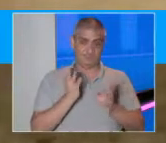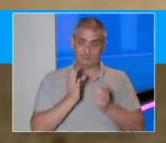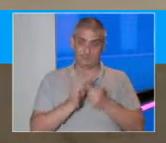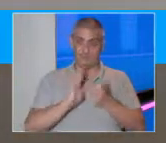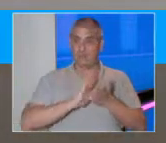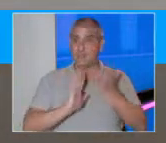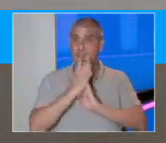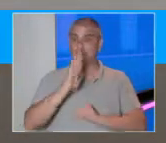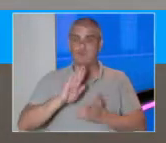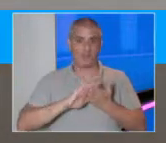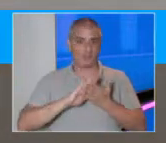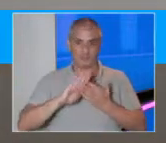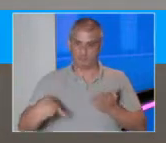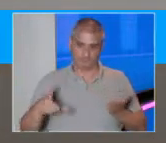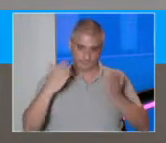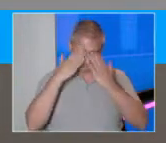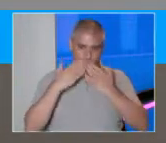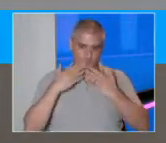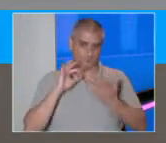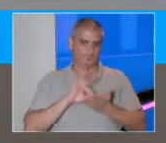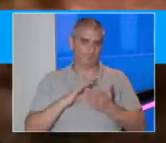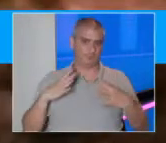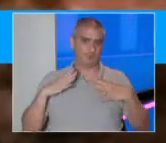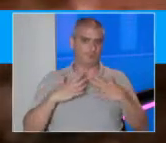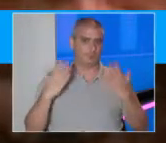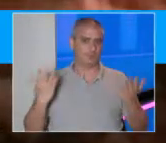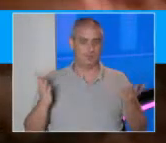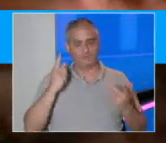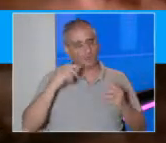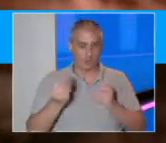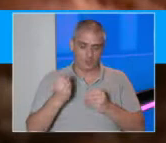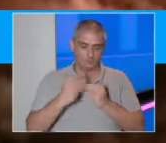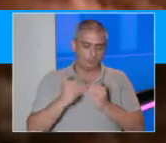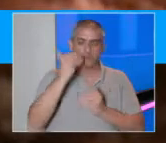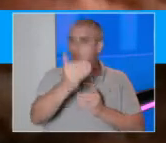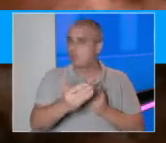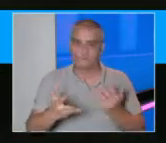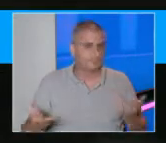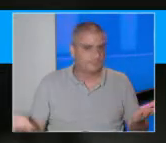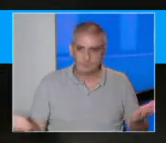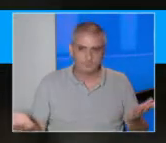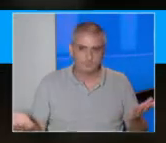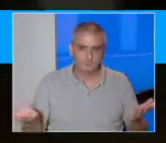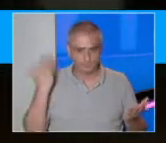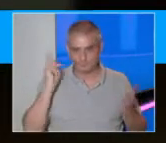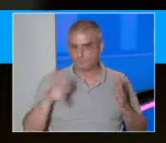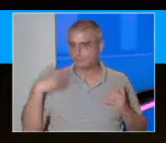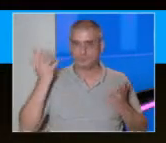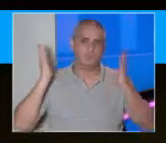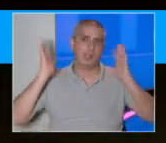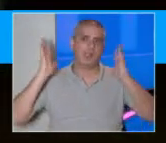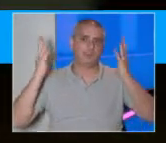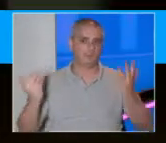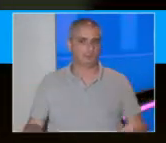לשרוף גן ילדים, וברוך השם אנחנו בחופש הגדול, אבל אם תעתיק את זה שבועיים קדימה, אז היה יכול לקרות